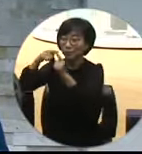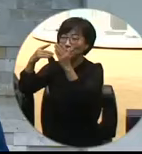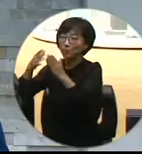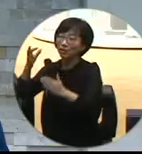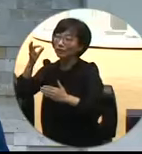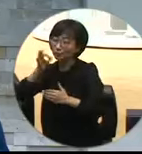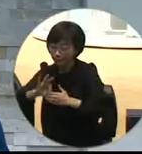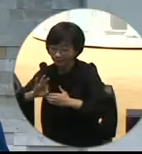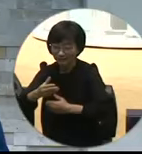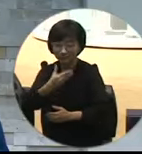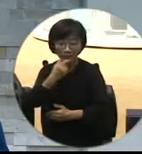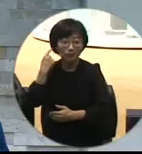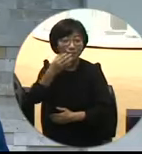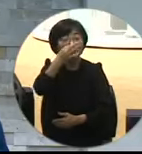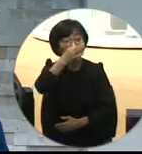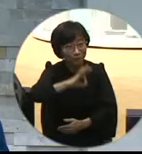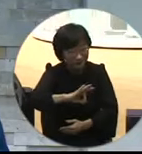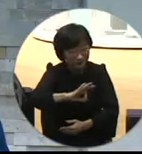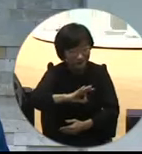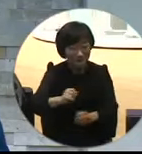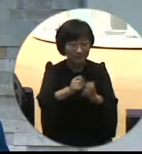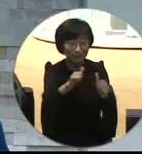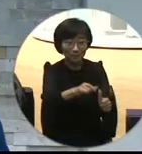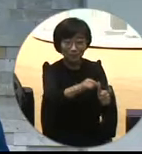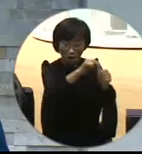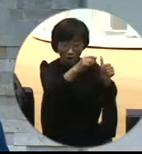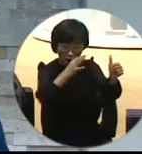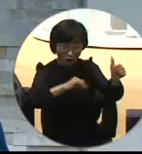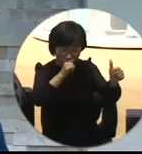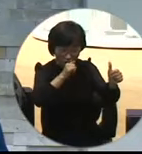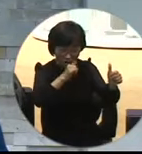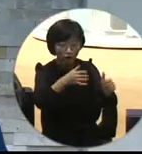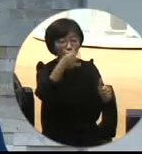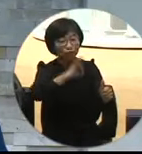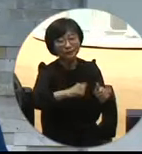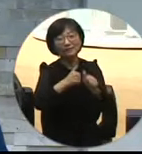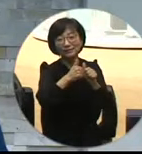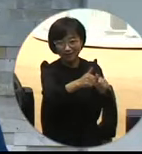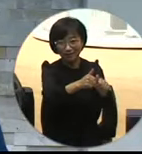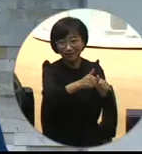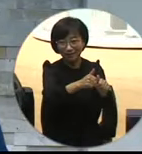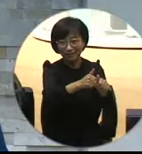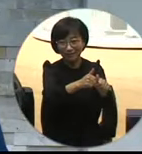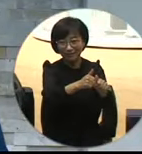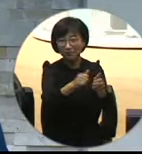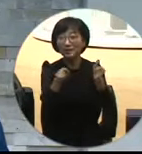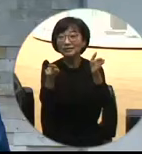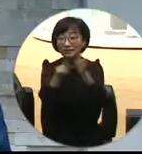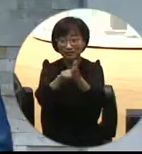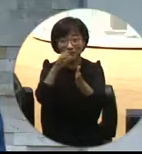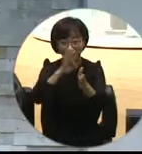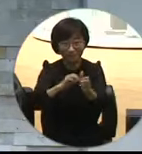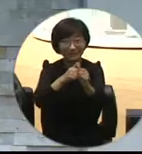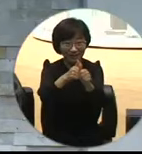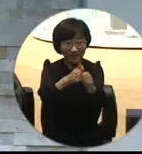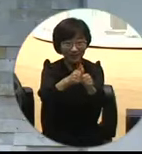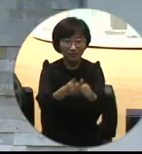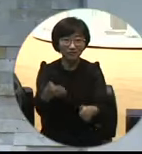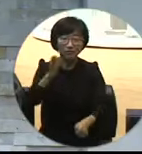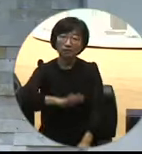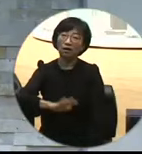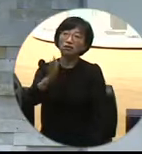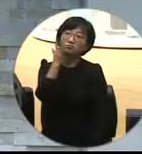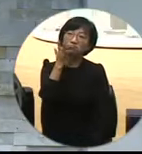선교의 유익이 되고 정말로 사람 살리는데 유익이 되느냐 안 되는 간단한 진단이잖아요. 이거 모르는 사람은 화인맞은